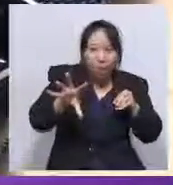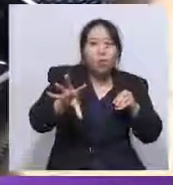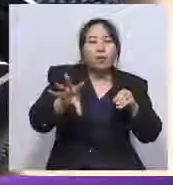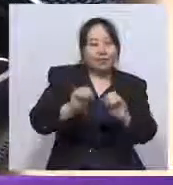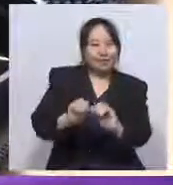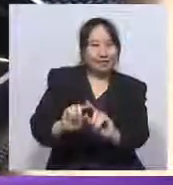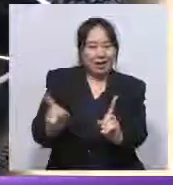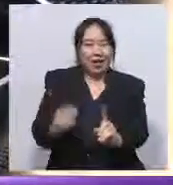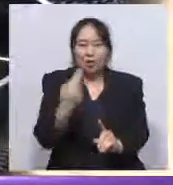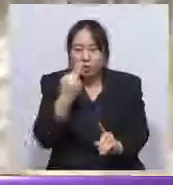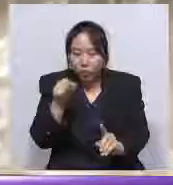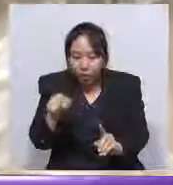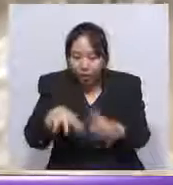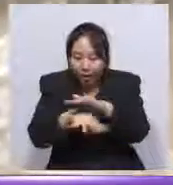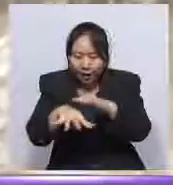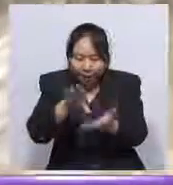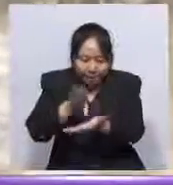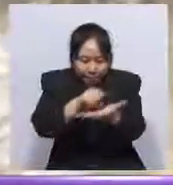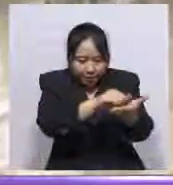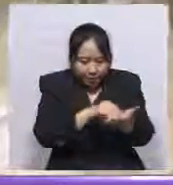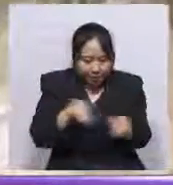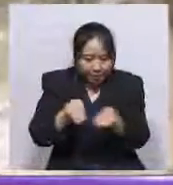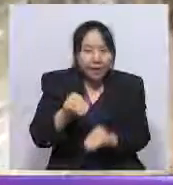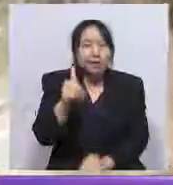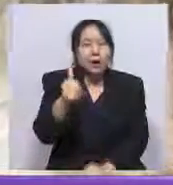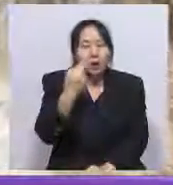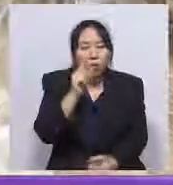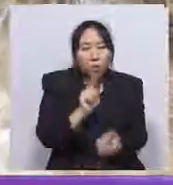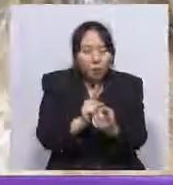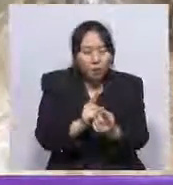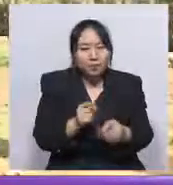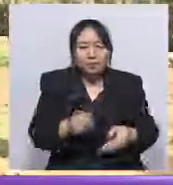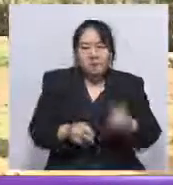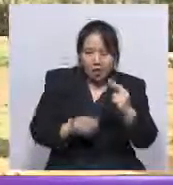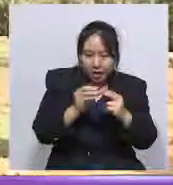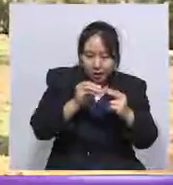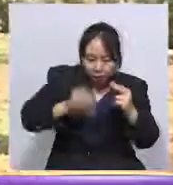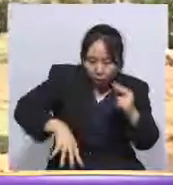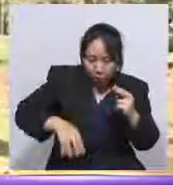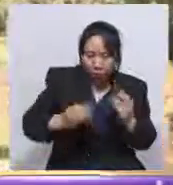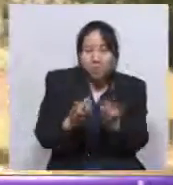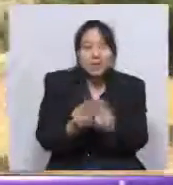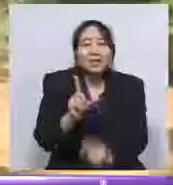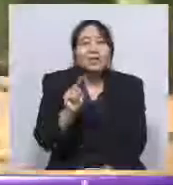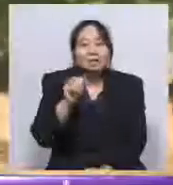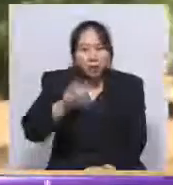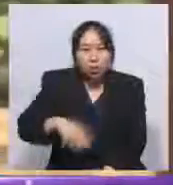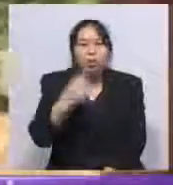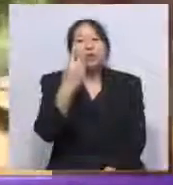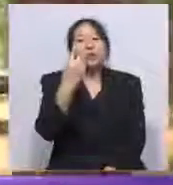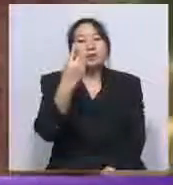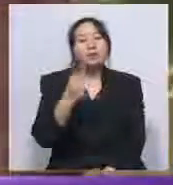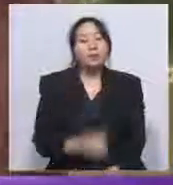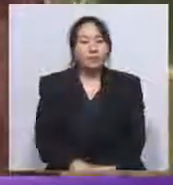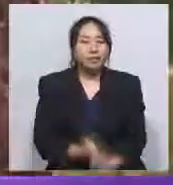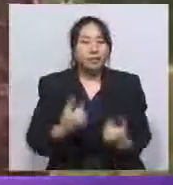กสอดคล้องกับหลักฐานที่เจ้าหน้าที่เก็บได้ใกล้ที่เกิดเหตุก็คือพบปลอกกระสุนปืนเบอร์20ตกอยู่1ปลอกค่ะขณะ